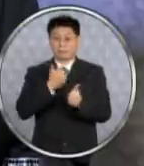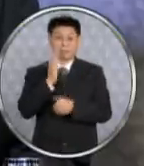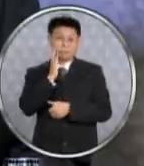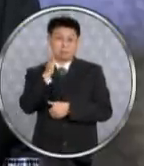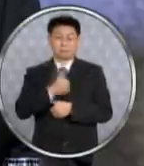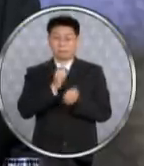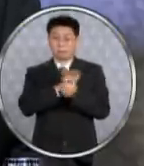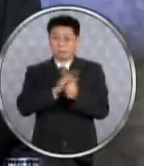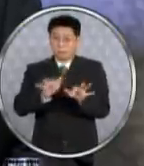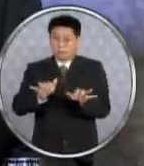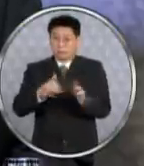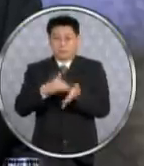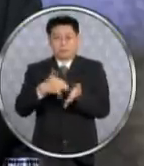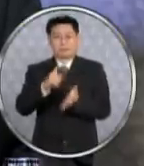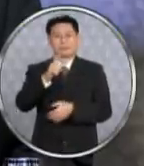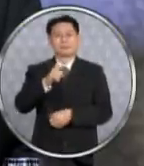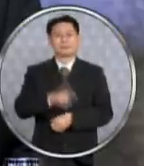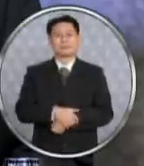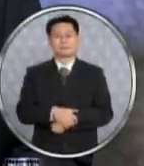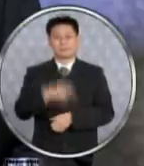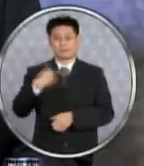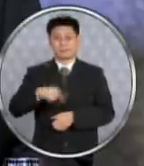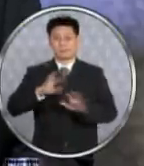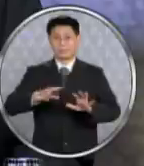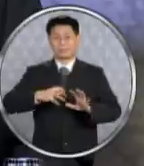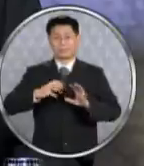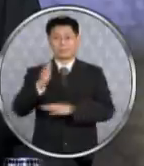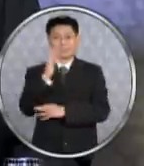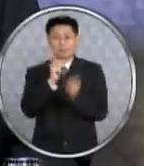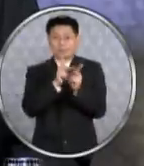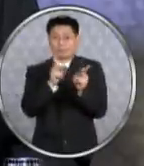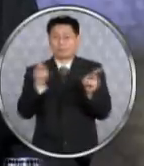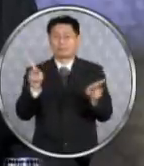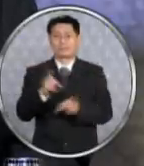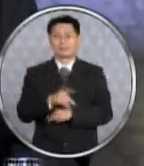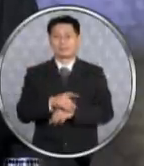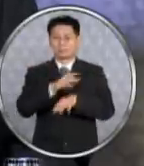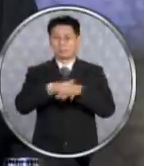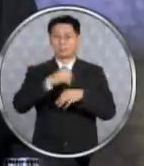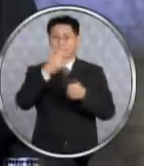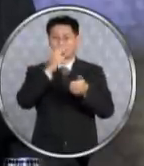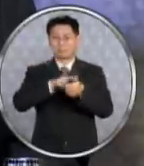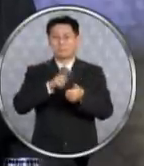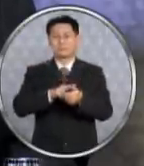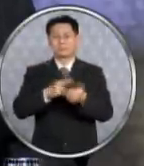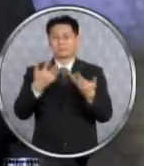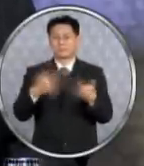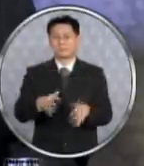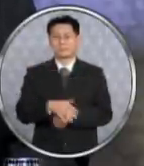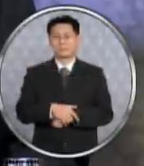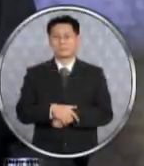上云端。而我们现在的国债会让我们台湾的这些提款